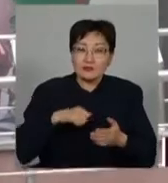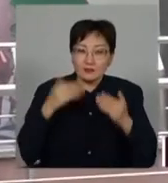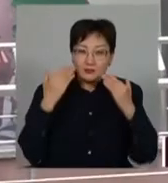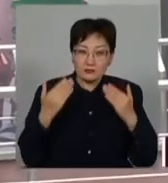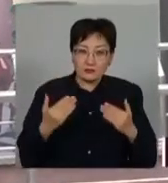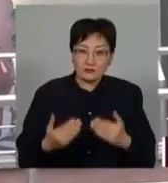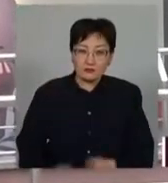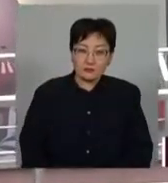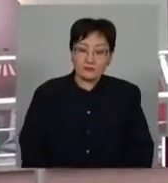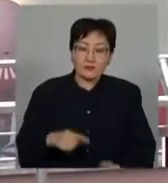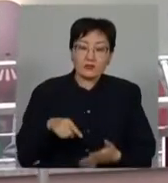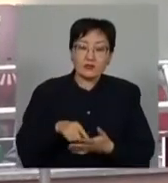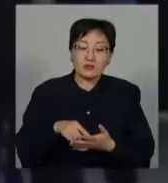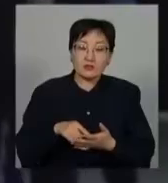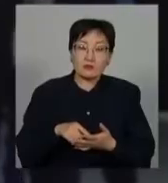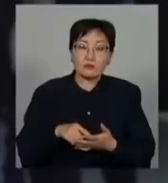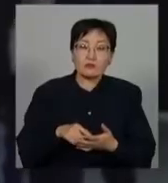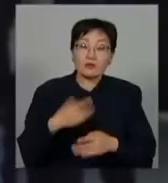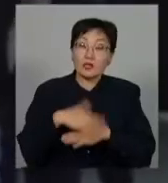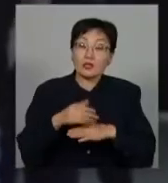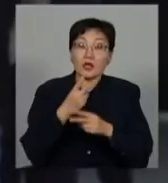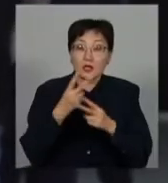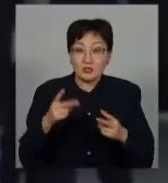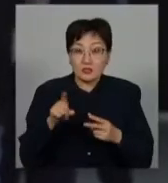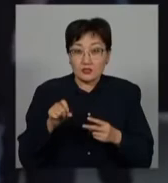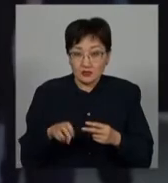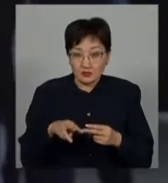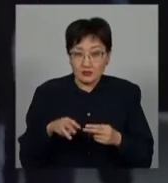отыр. Қалада қарасам заттар жатыр, соны алып кеткем.